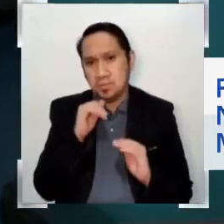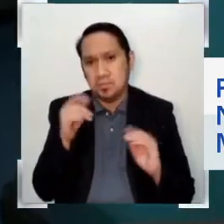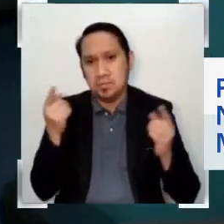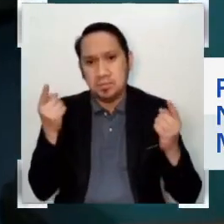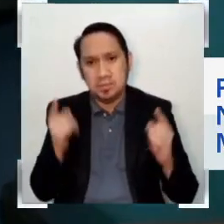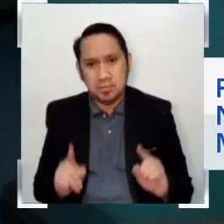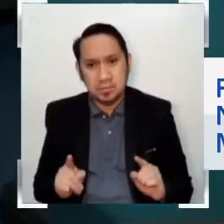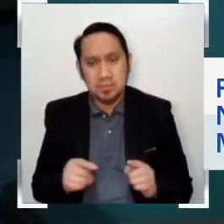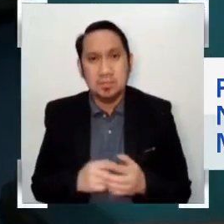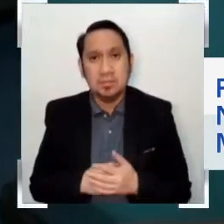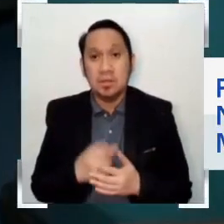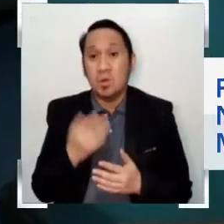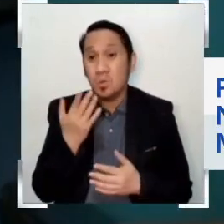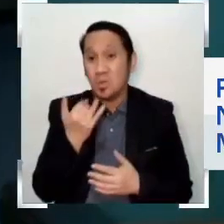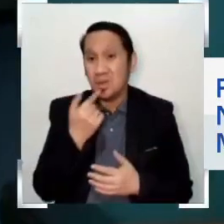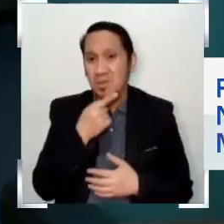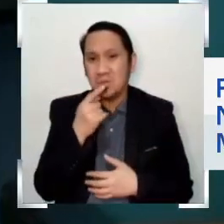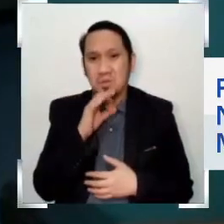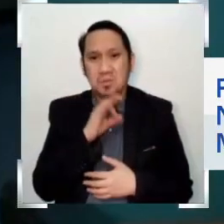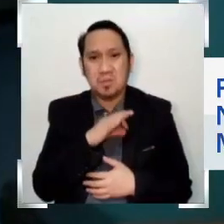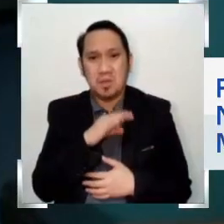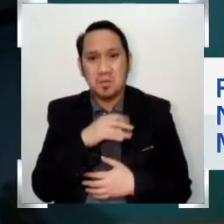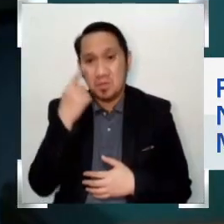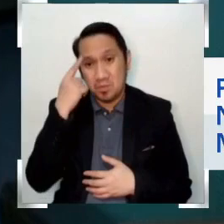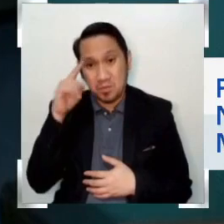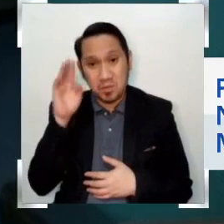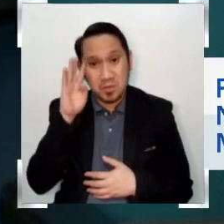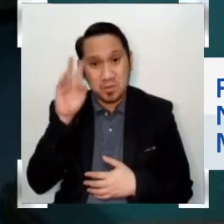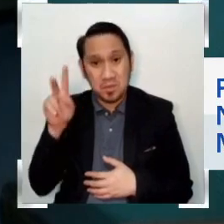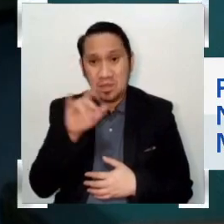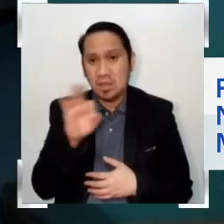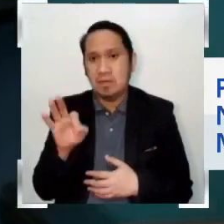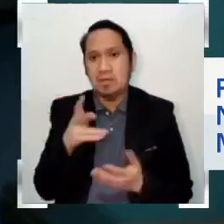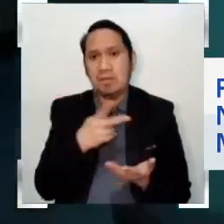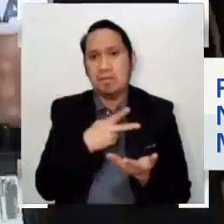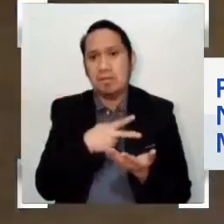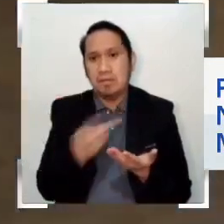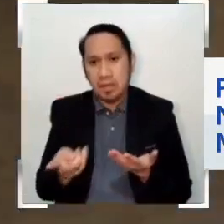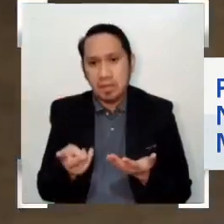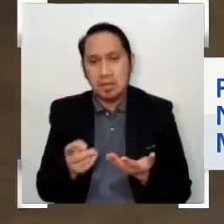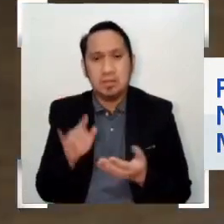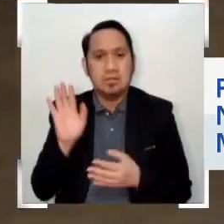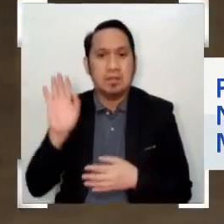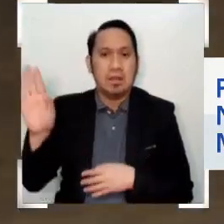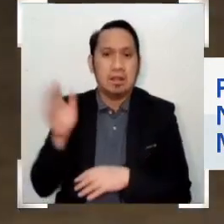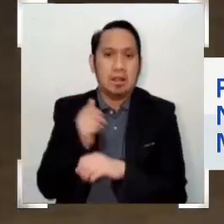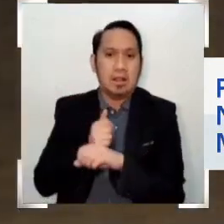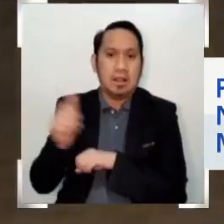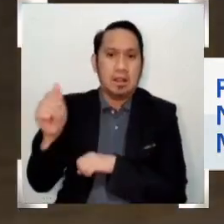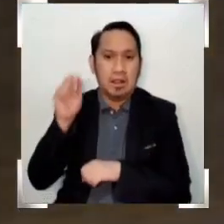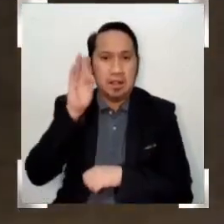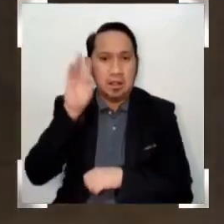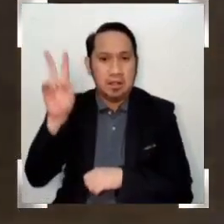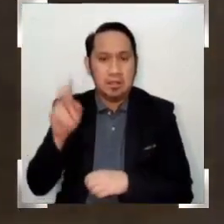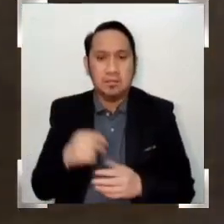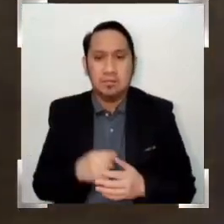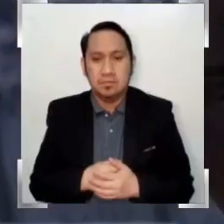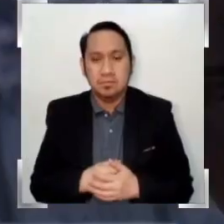the benefit din ng President. Kasi pag nagpalpak yan, tapos siya masisisi. Para sa GMA Integrated News,